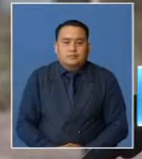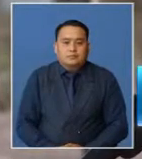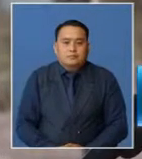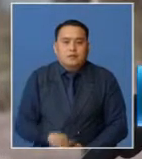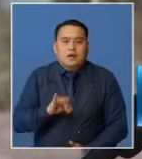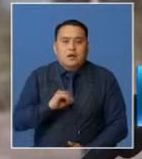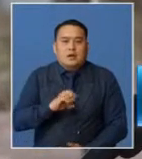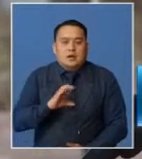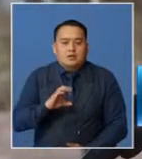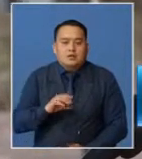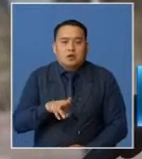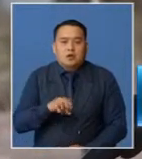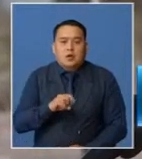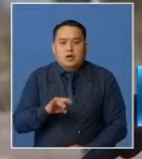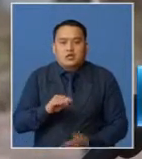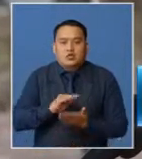жазғанда мұның әрбір